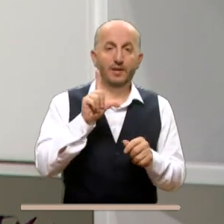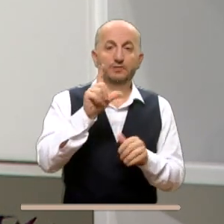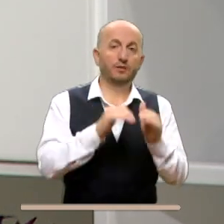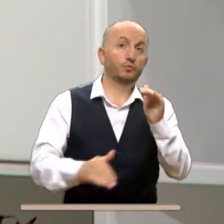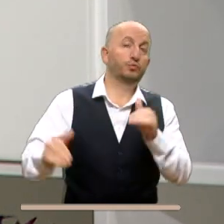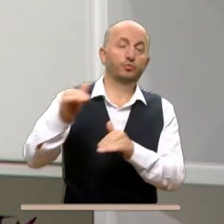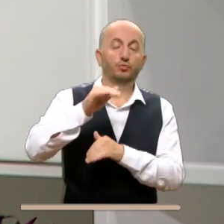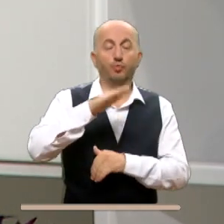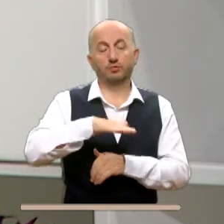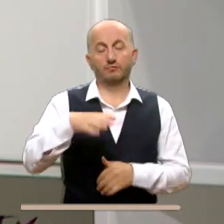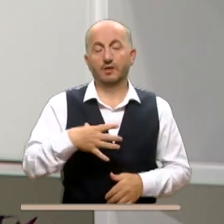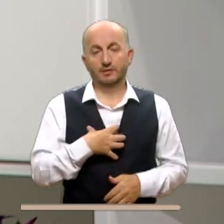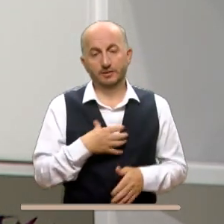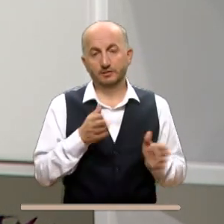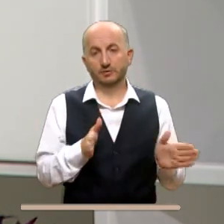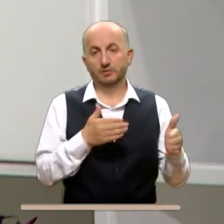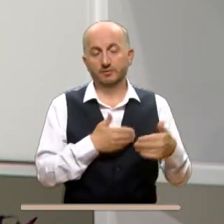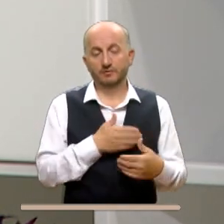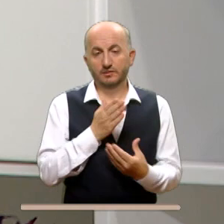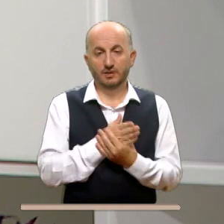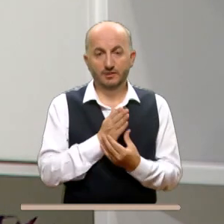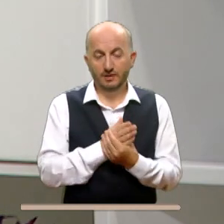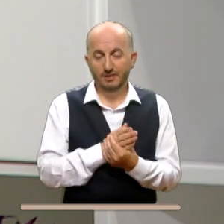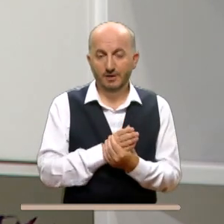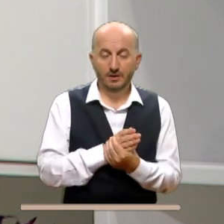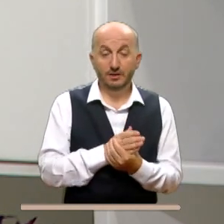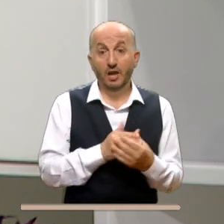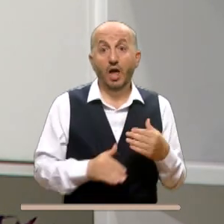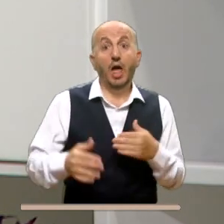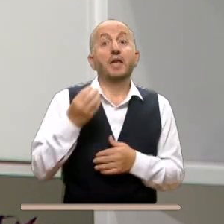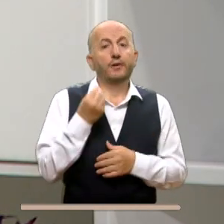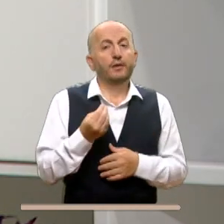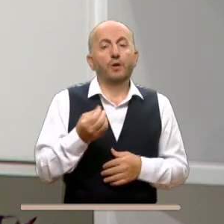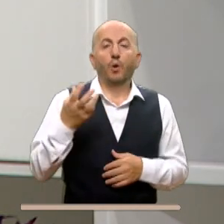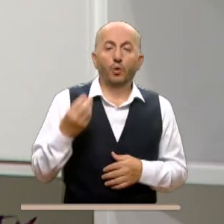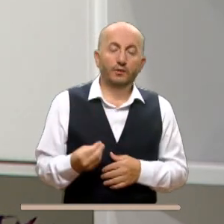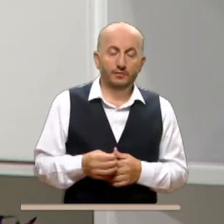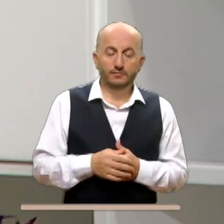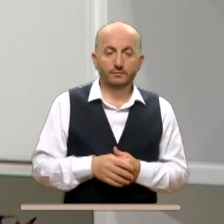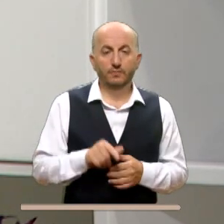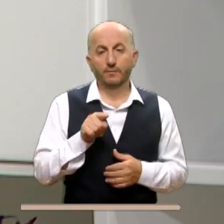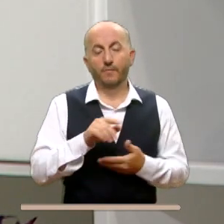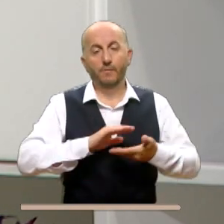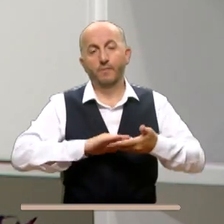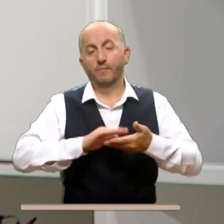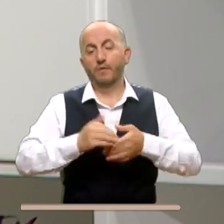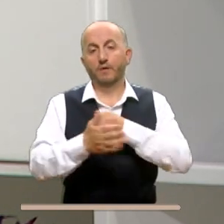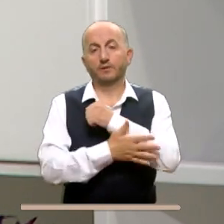öğrencilerimizden veya kendi sınıfından dersleri nispeten daha iyi olan ve o